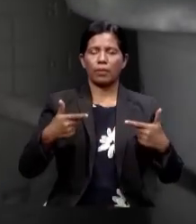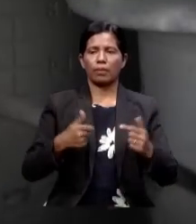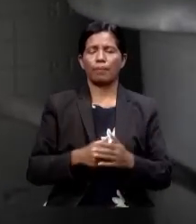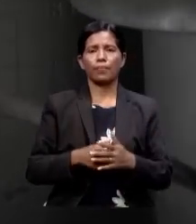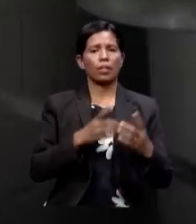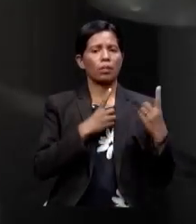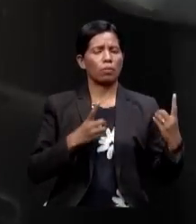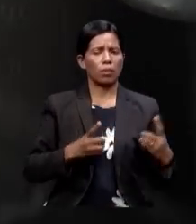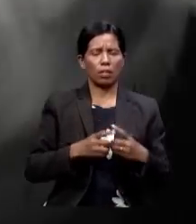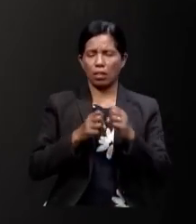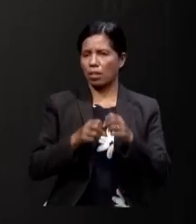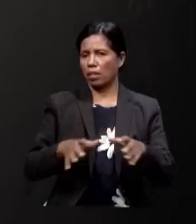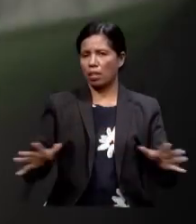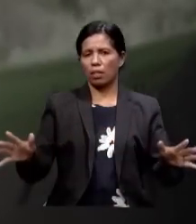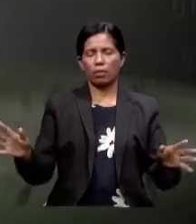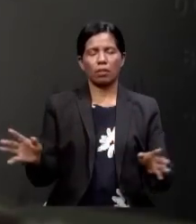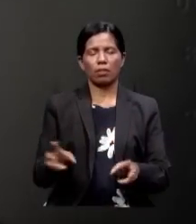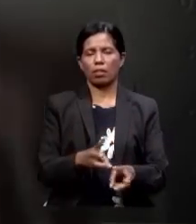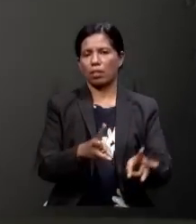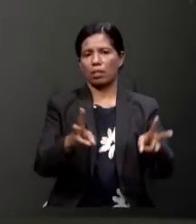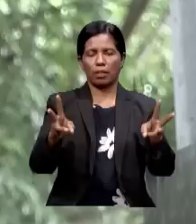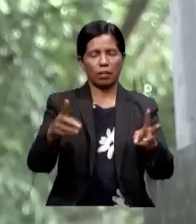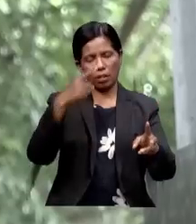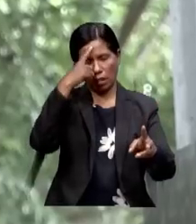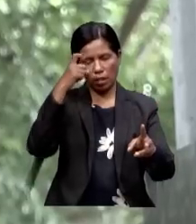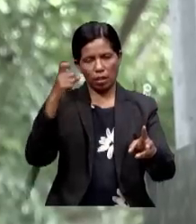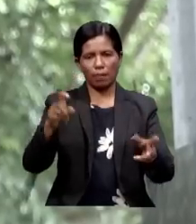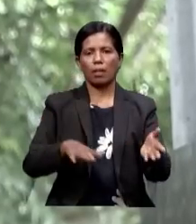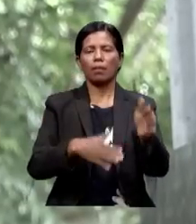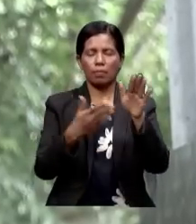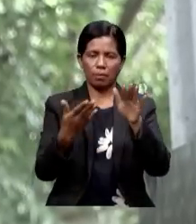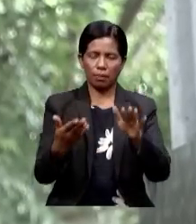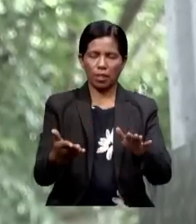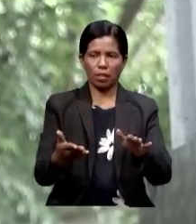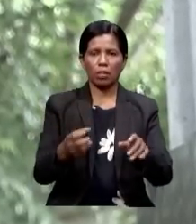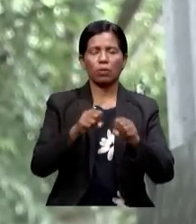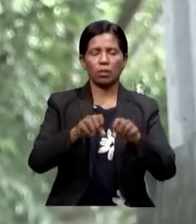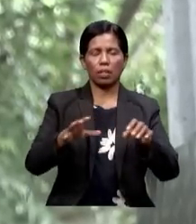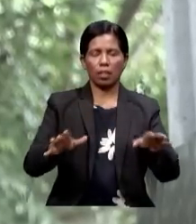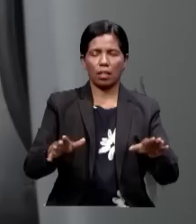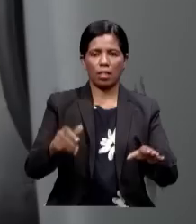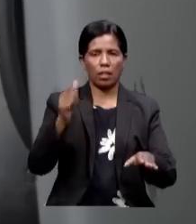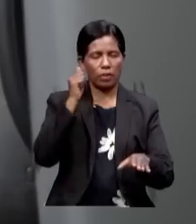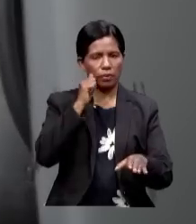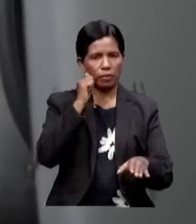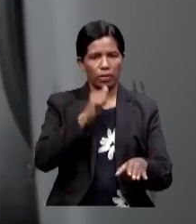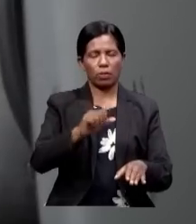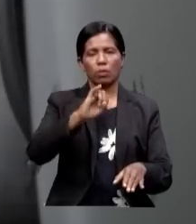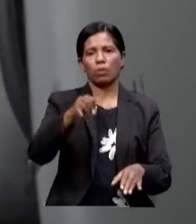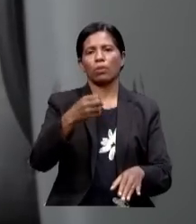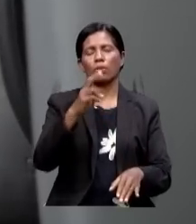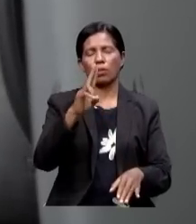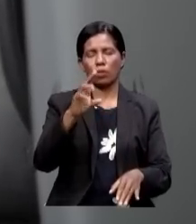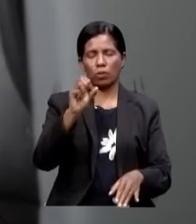Domine lakon let ia dalang klarang, tan destino hakotu, hudi husik hela inan Justa Suarez,